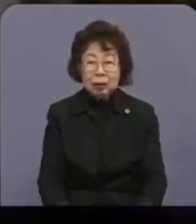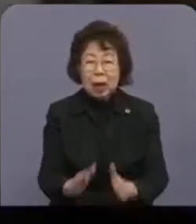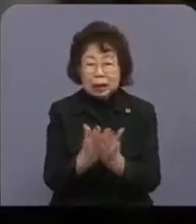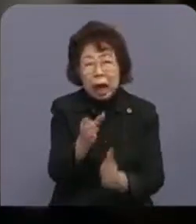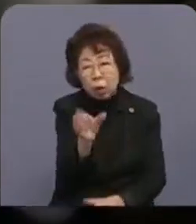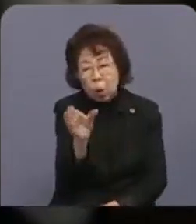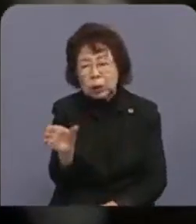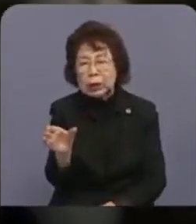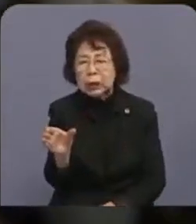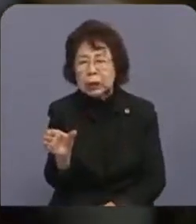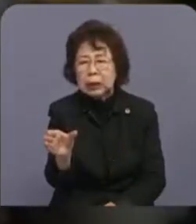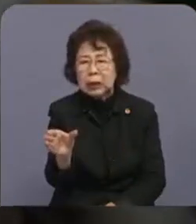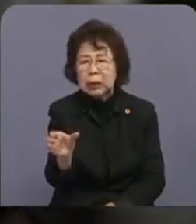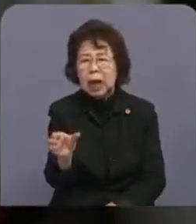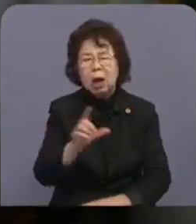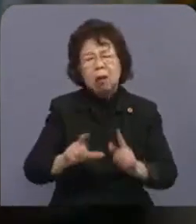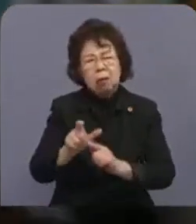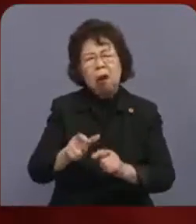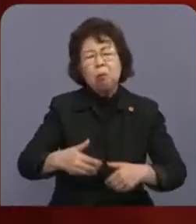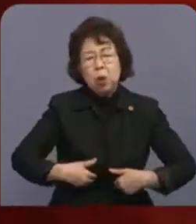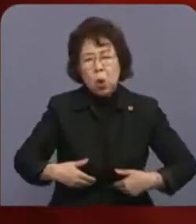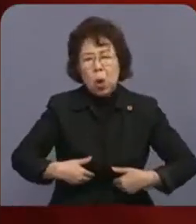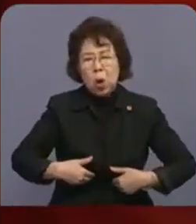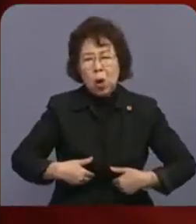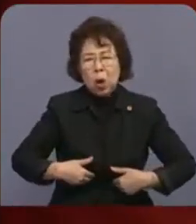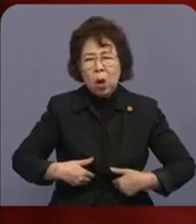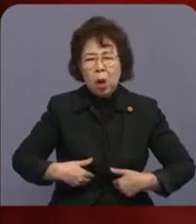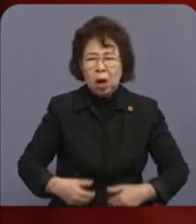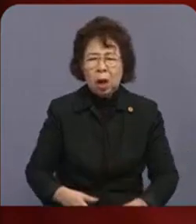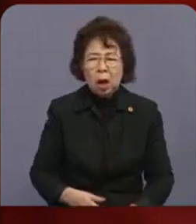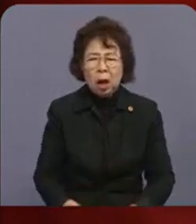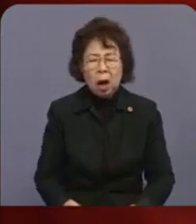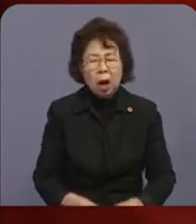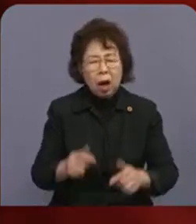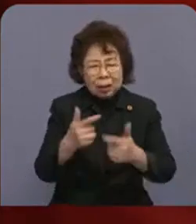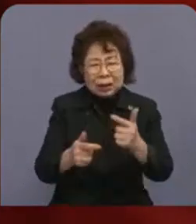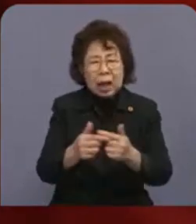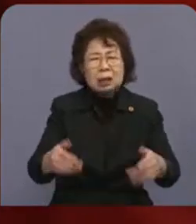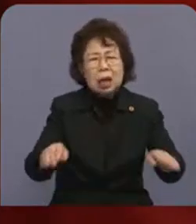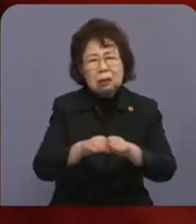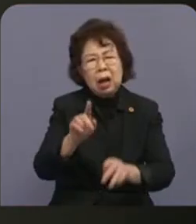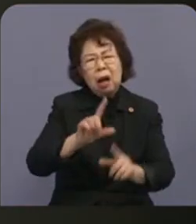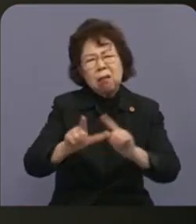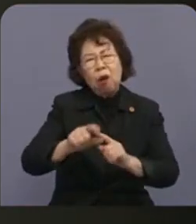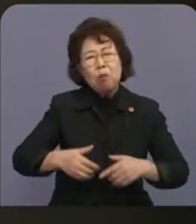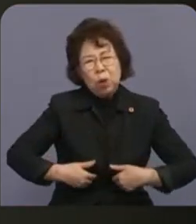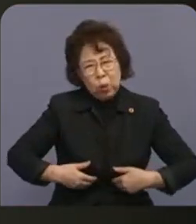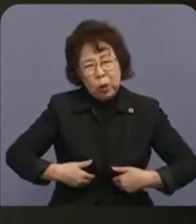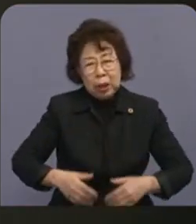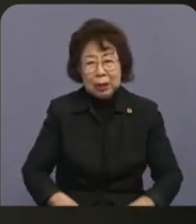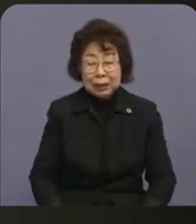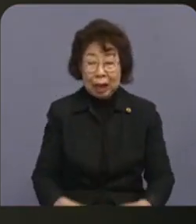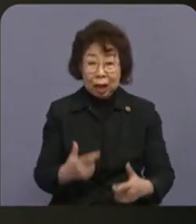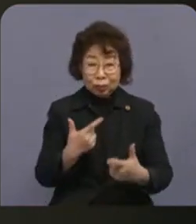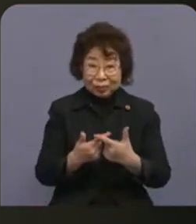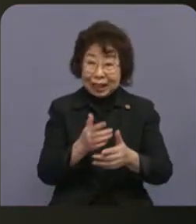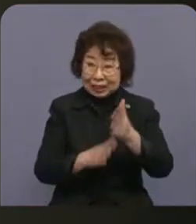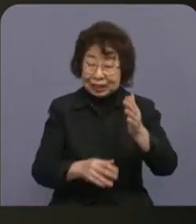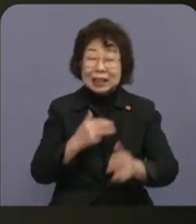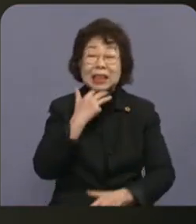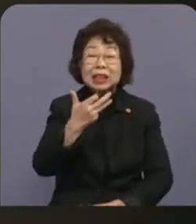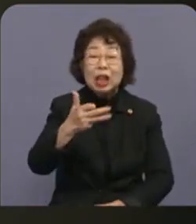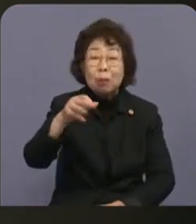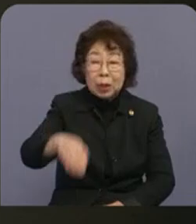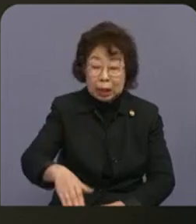게 몇 개 좀 더 있었으면 좋겠어요. 아니면 책상도 하나만 더 있었으면. 부산시가 18살